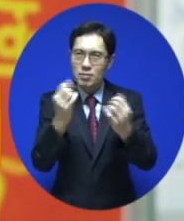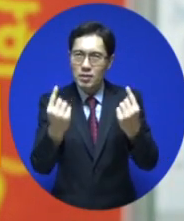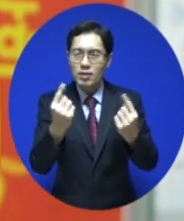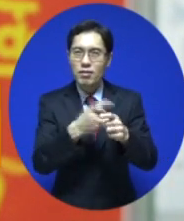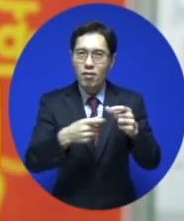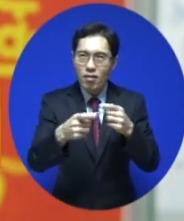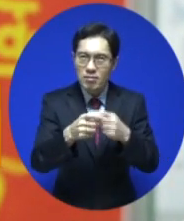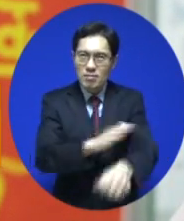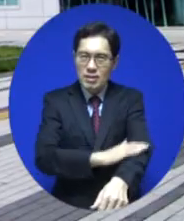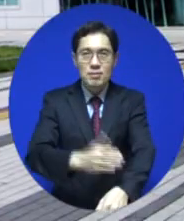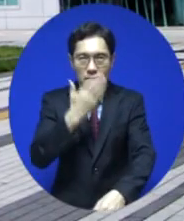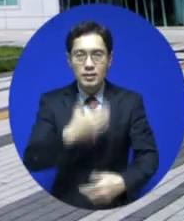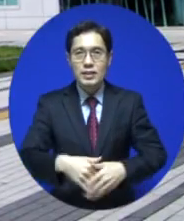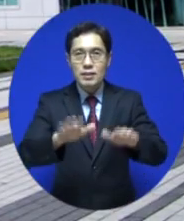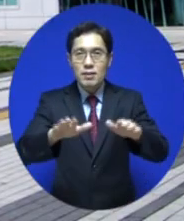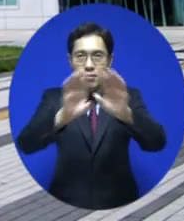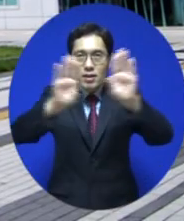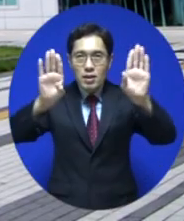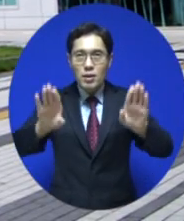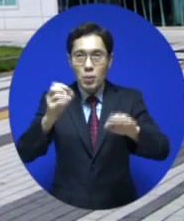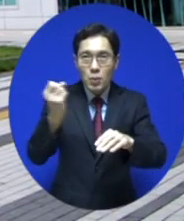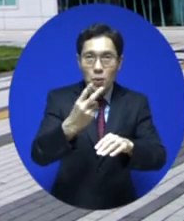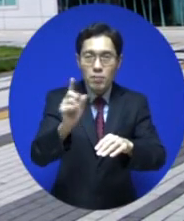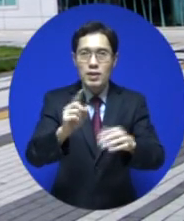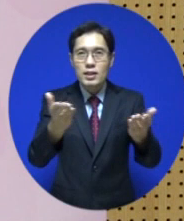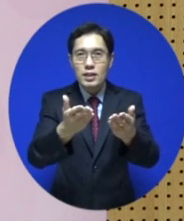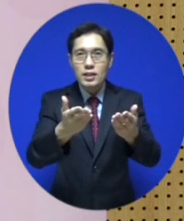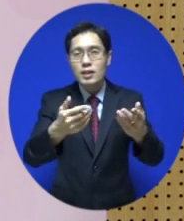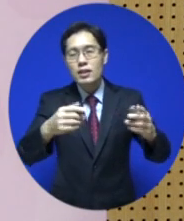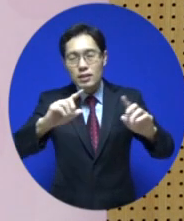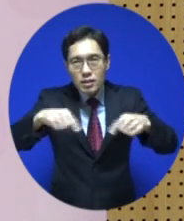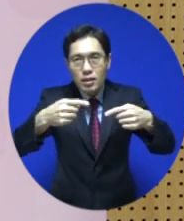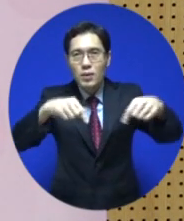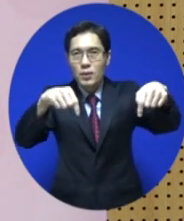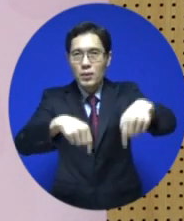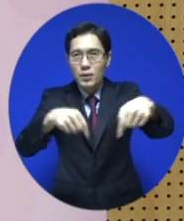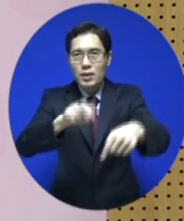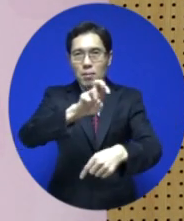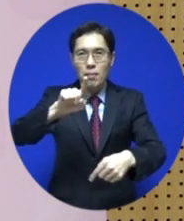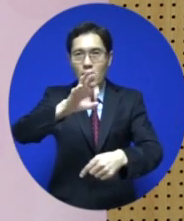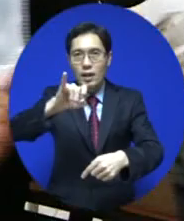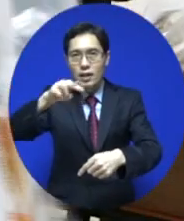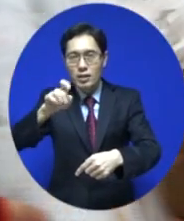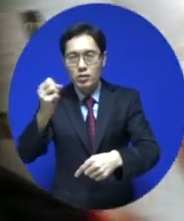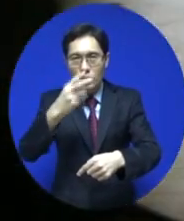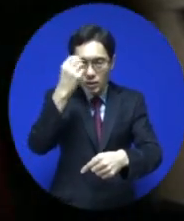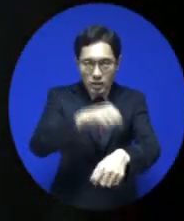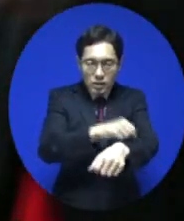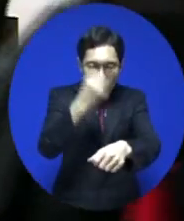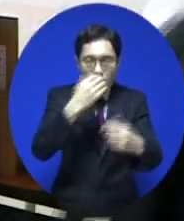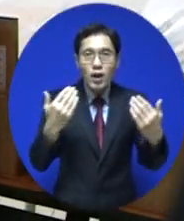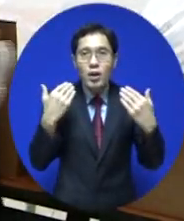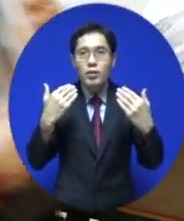떨리지 않고 잘할 수 있을 것 같아요. 이번 박람회의 또 다른 이벤트 취업 토크 콘서트입니다. 마이스터고와 특성화고에서